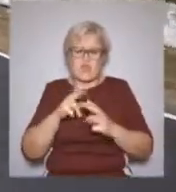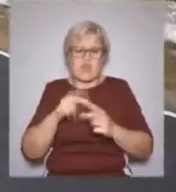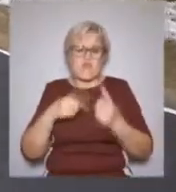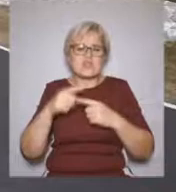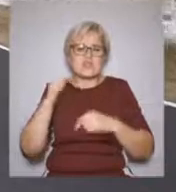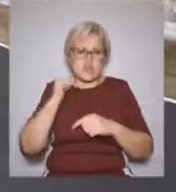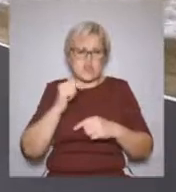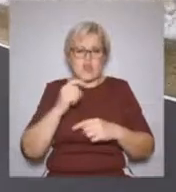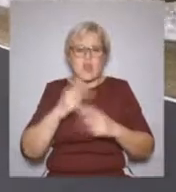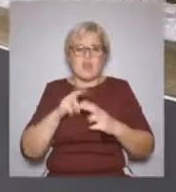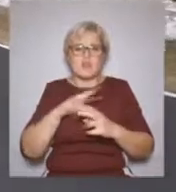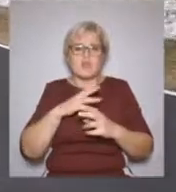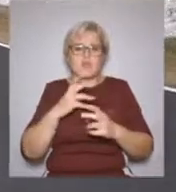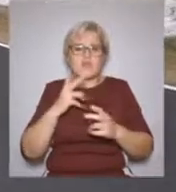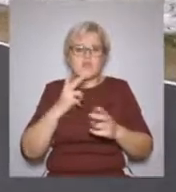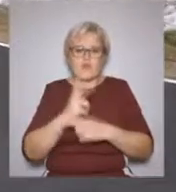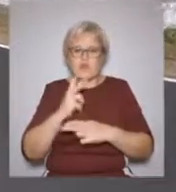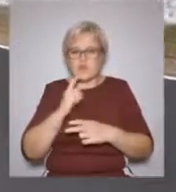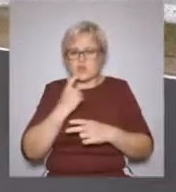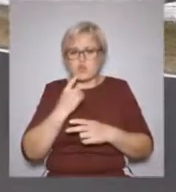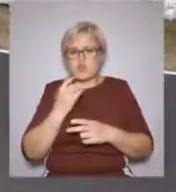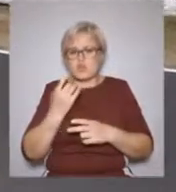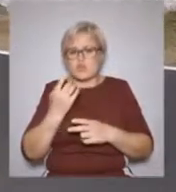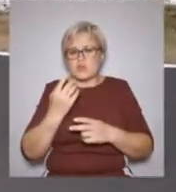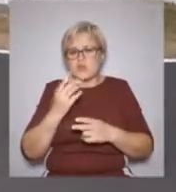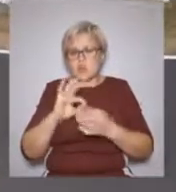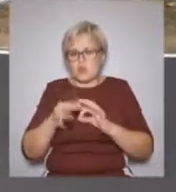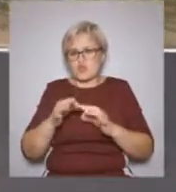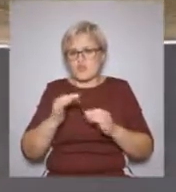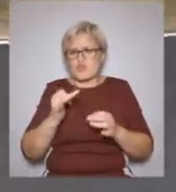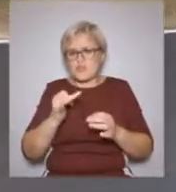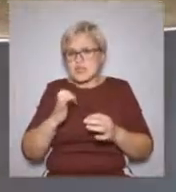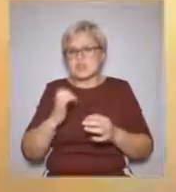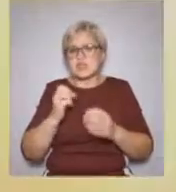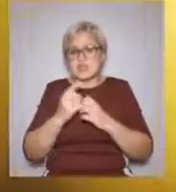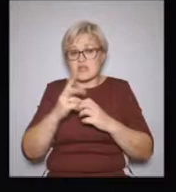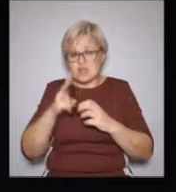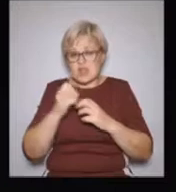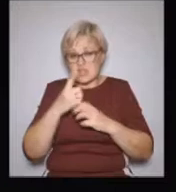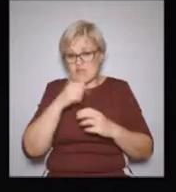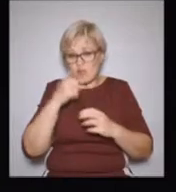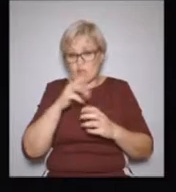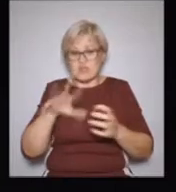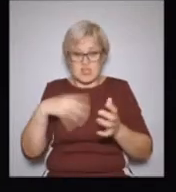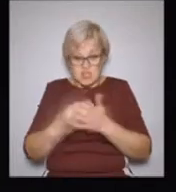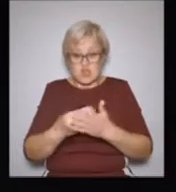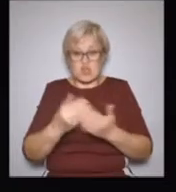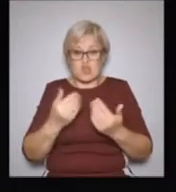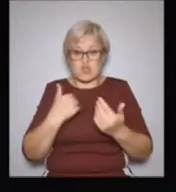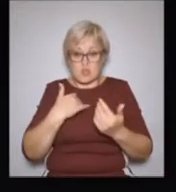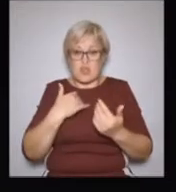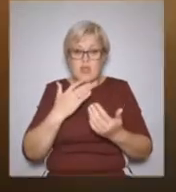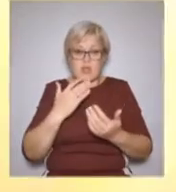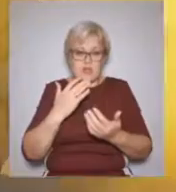год я не буду называть это возвращением это было вдвойне